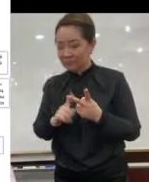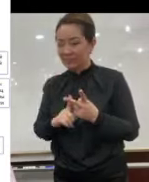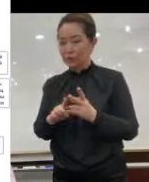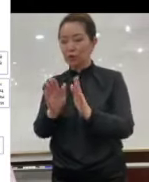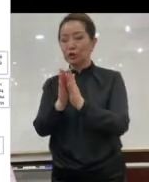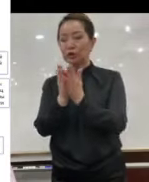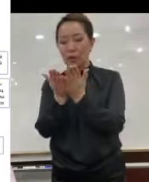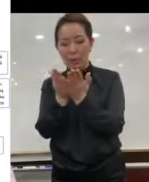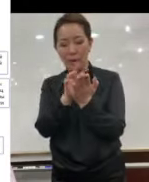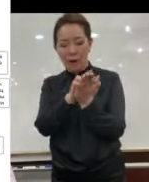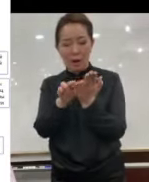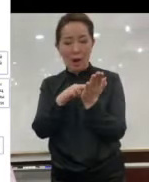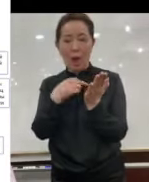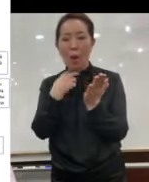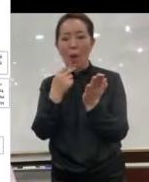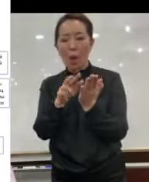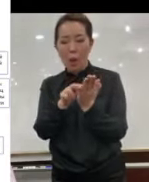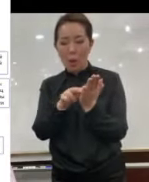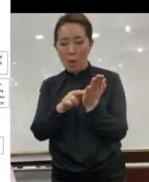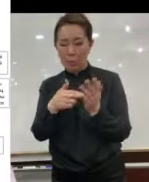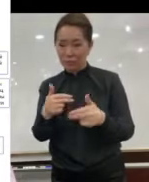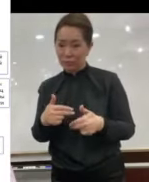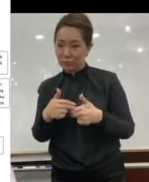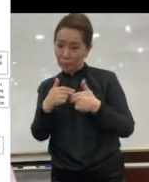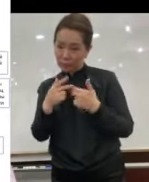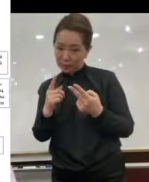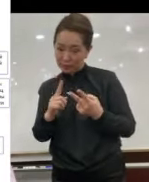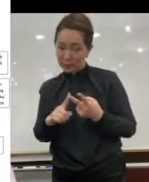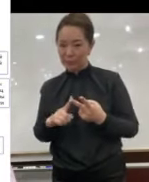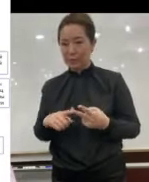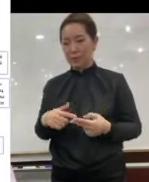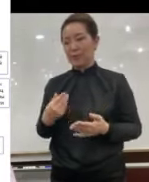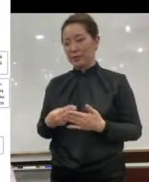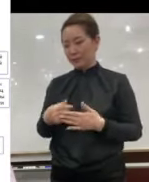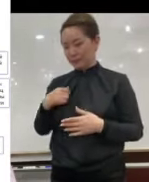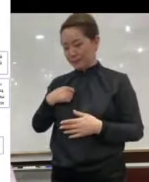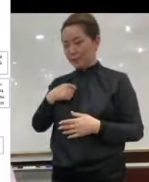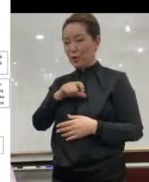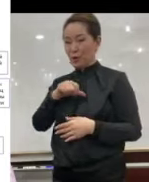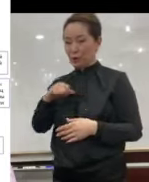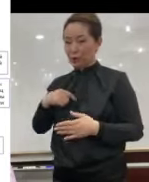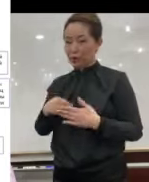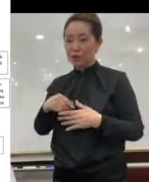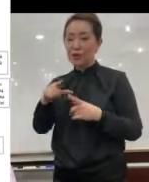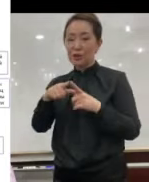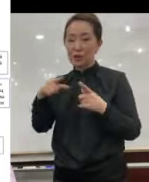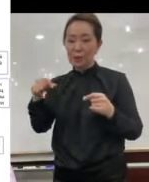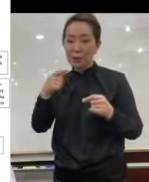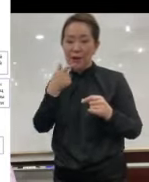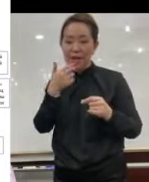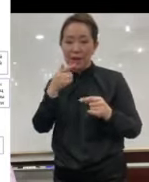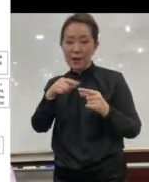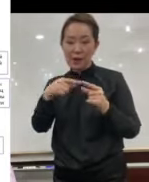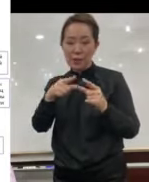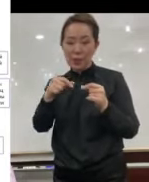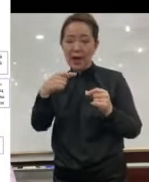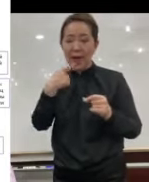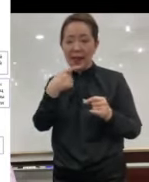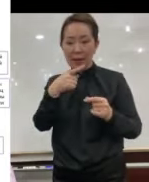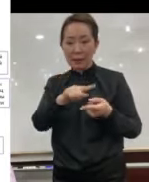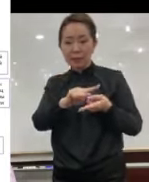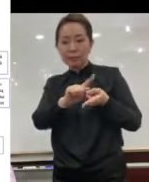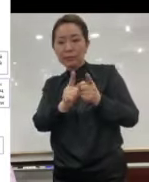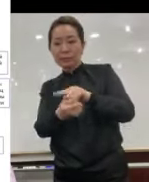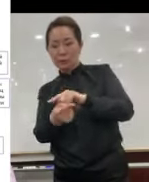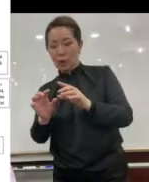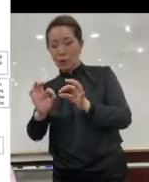номын сан. За түүнээс гадна одоо би өөрөө ингээд японоор ярьж байлаа гэхэд миний ярьсан япон хэлийг монгол хэлээр